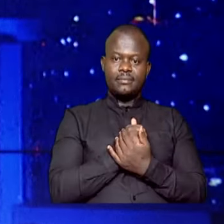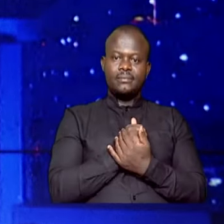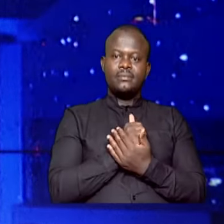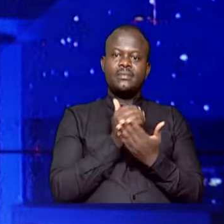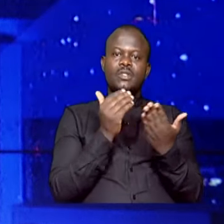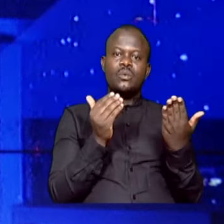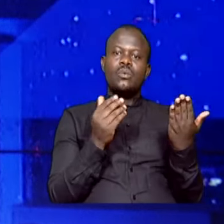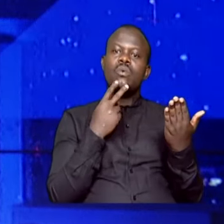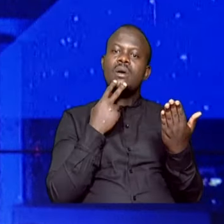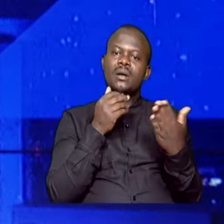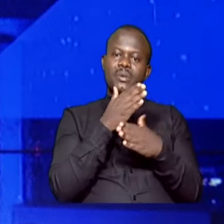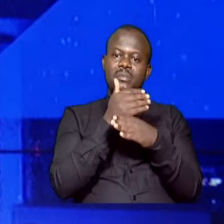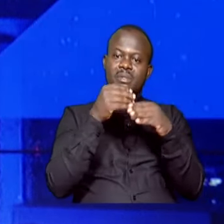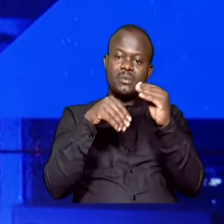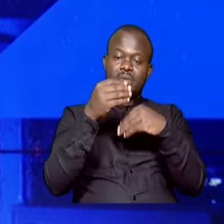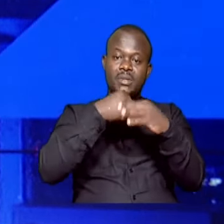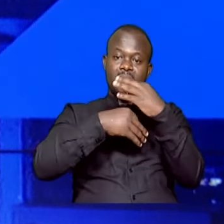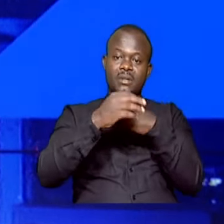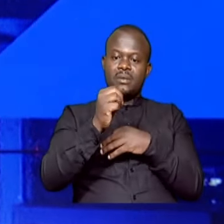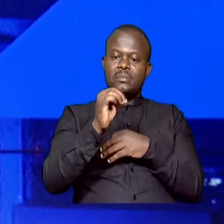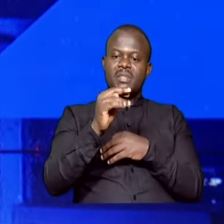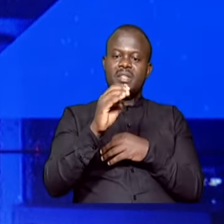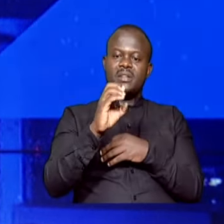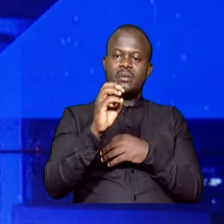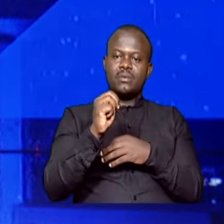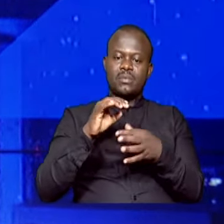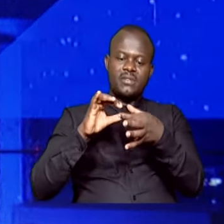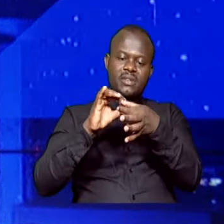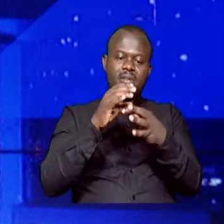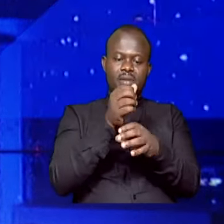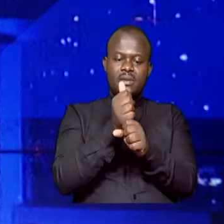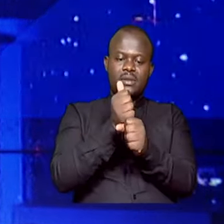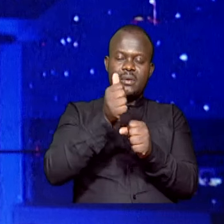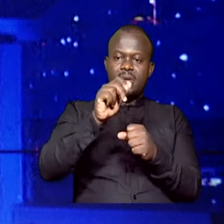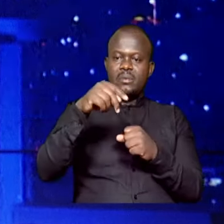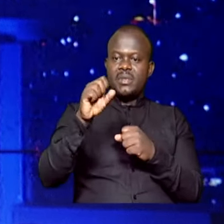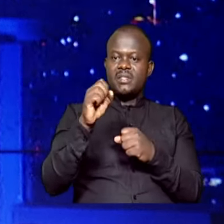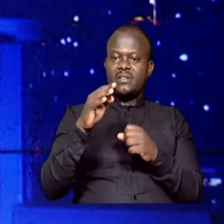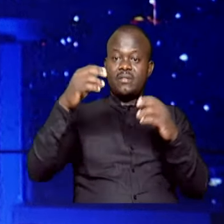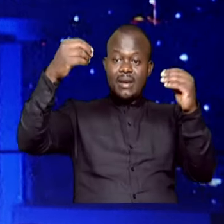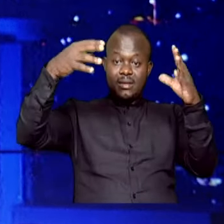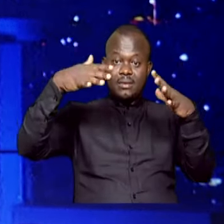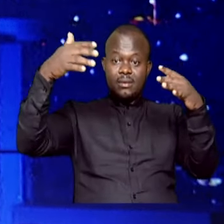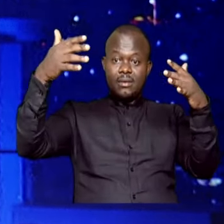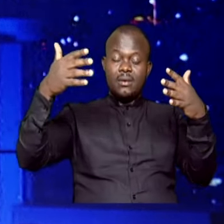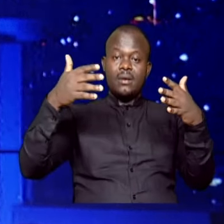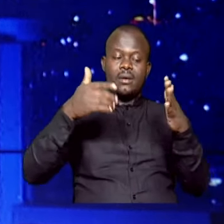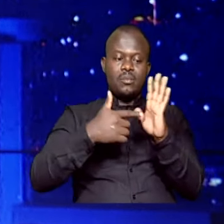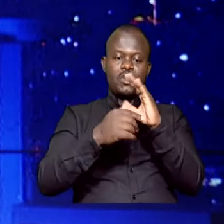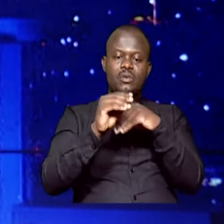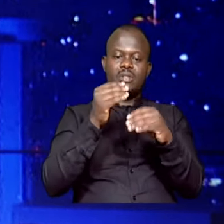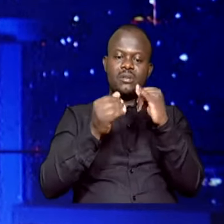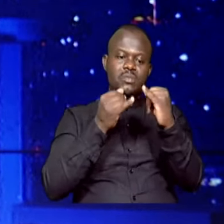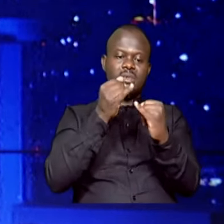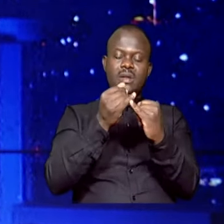Kuri uyu wa kabiri Minisiteri y'Ubucuruzi n'Inganda Minicom ifatanyije n'urugaga rw'abikorera PSF batangije ku mugaragaro imurikagurisha mpuzamahanga